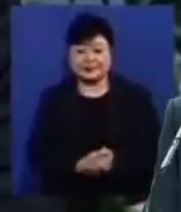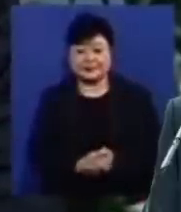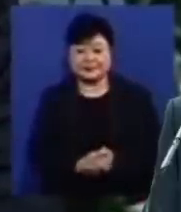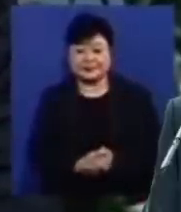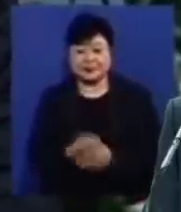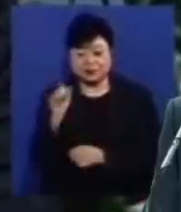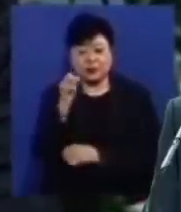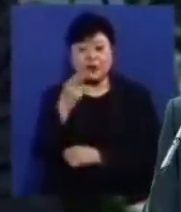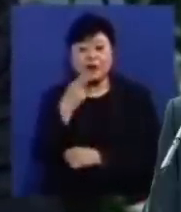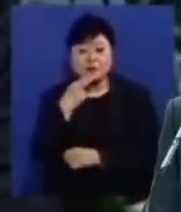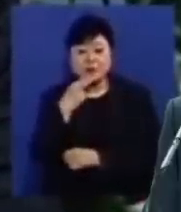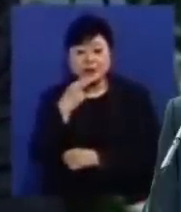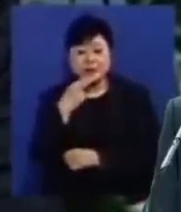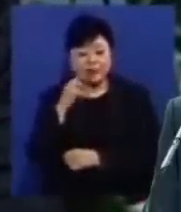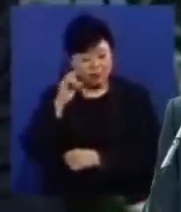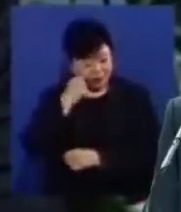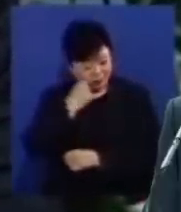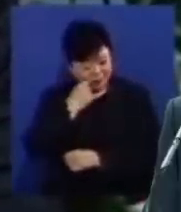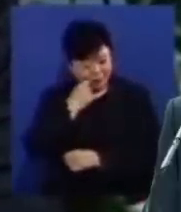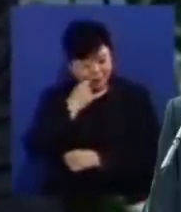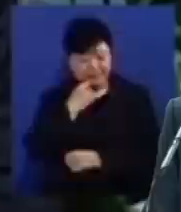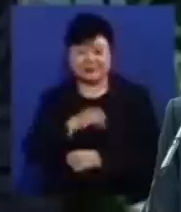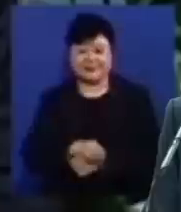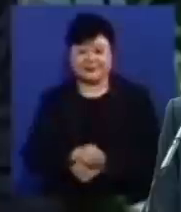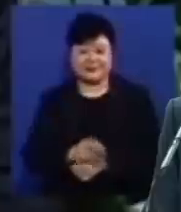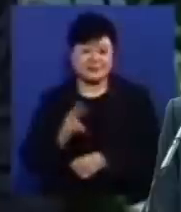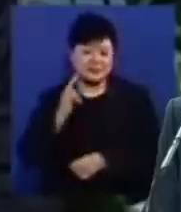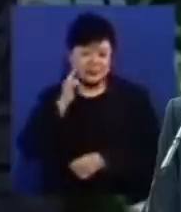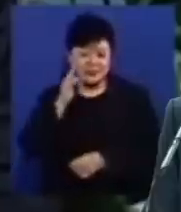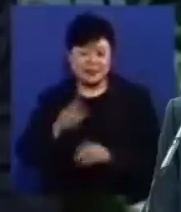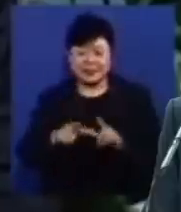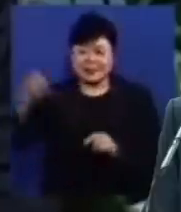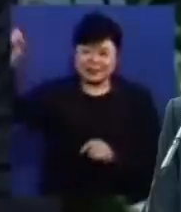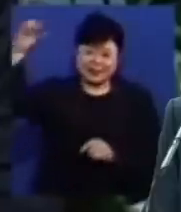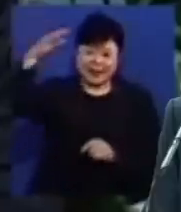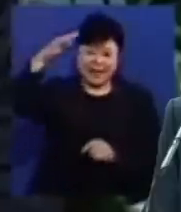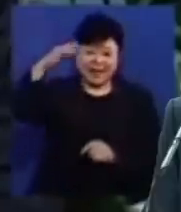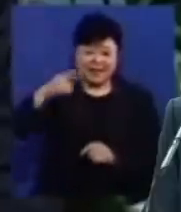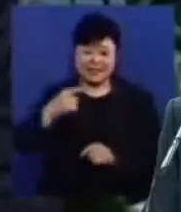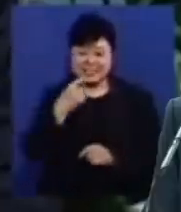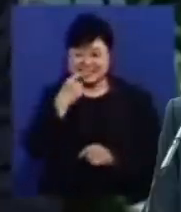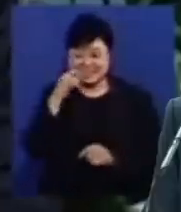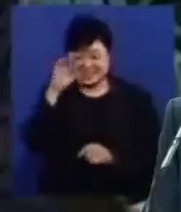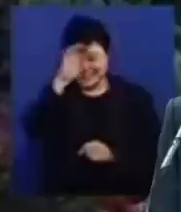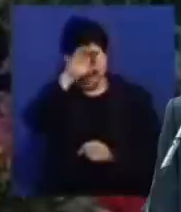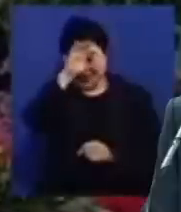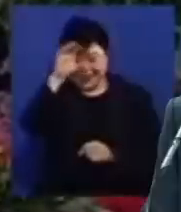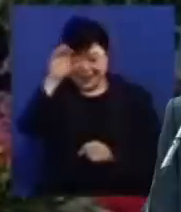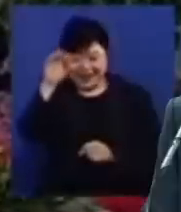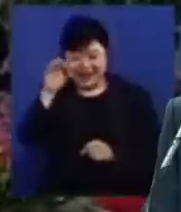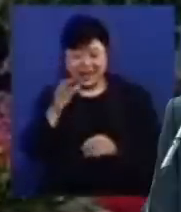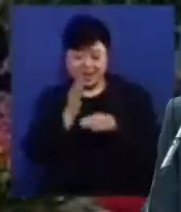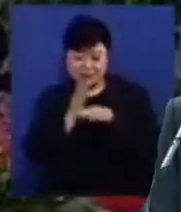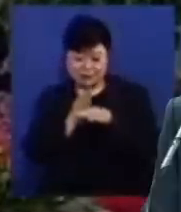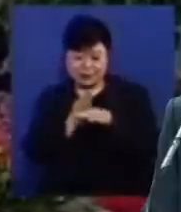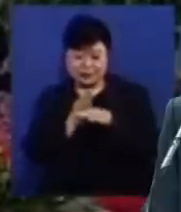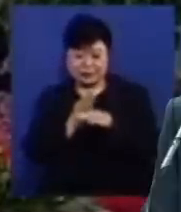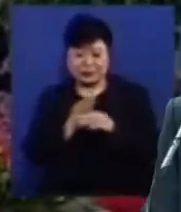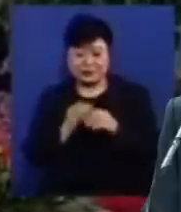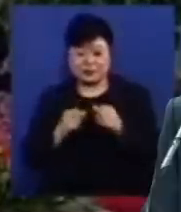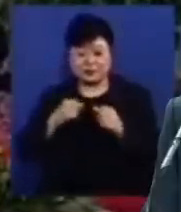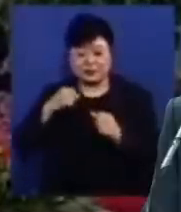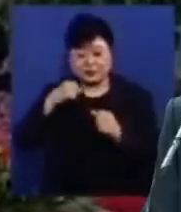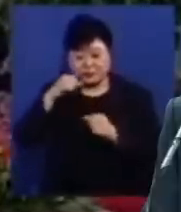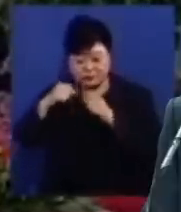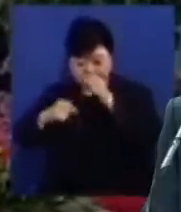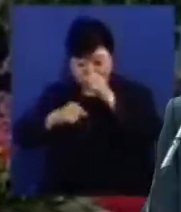운전하지 않고는 그런 일이 있을 수가 없지요. 또한 어마어마한 태양도 은하계를 중심을 축으로 하여 공전하고 있는데 공전